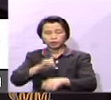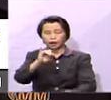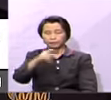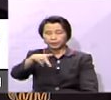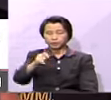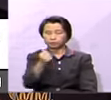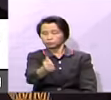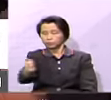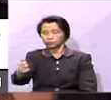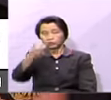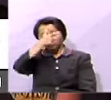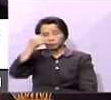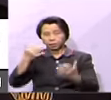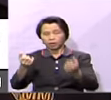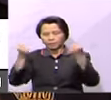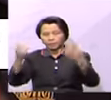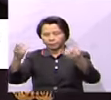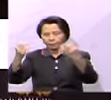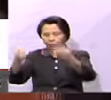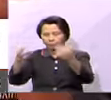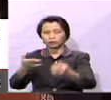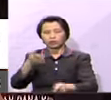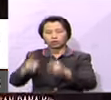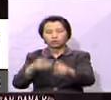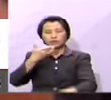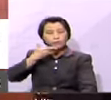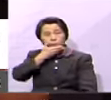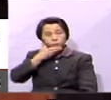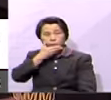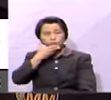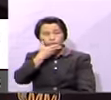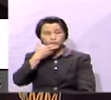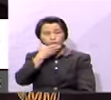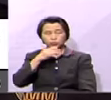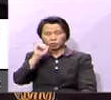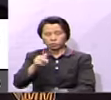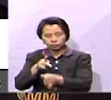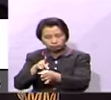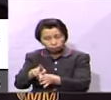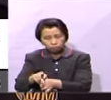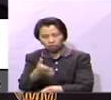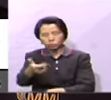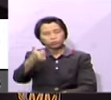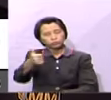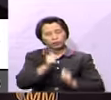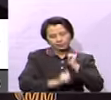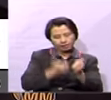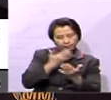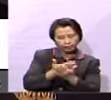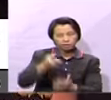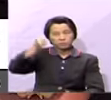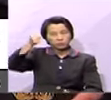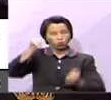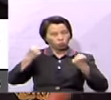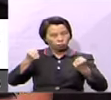masing-masing, sebab misi kita nak lahirkan seramai-ramainya generasi pemuda Rabbani Professional. Mereka bagus akhlaknya, akidahnya, Islamnya